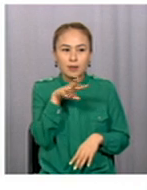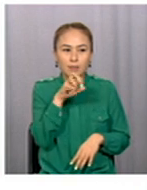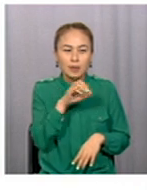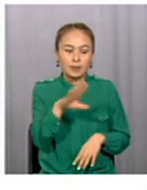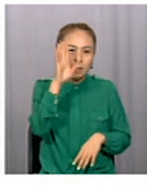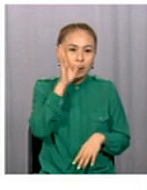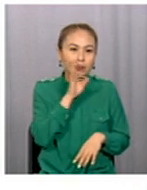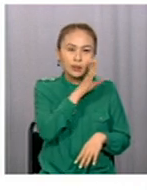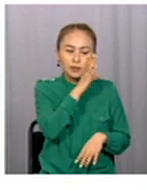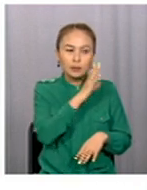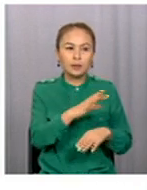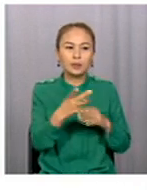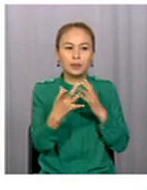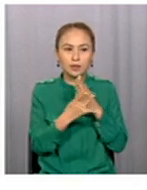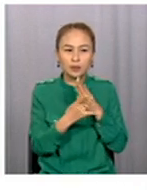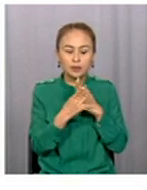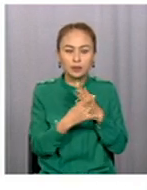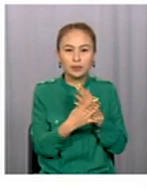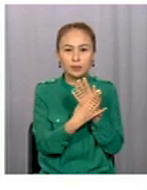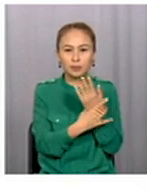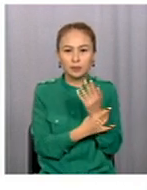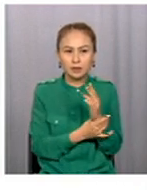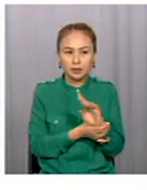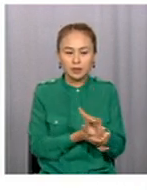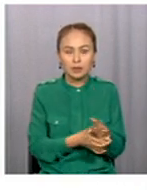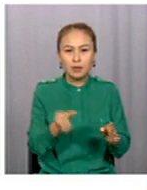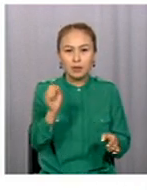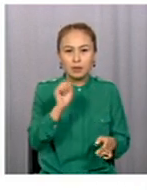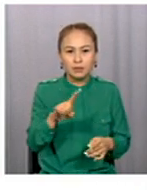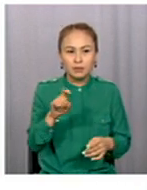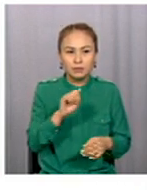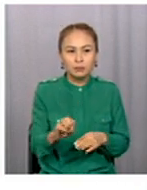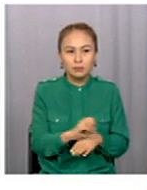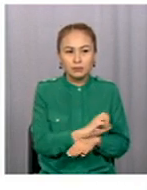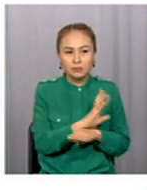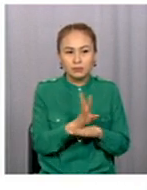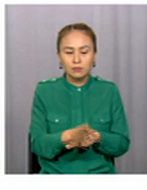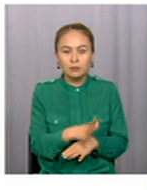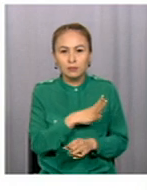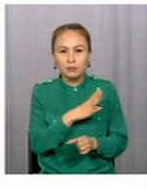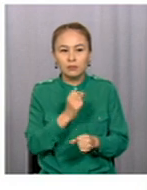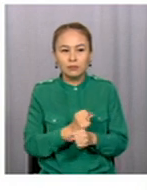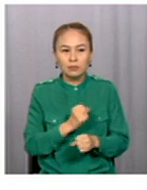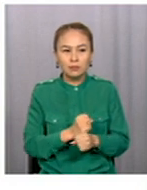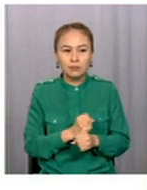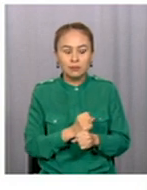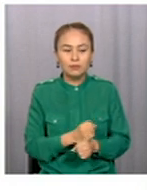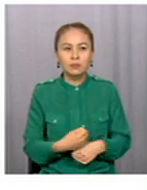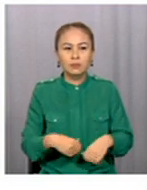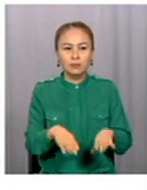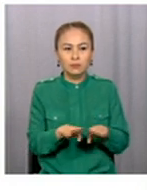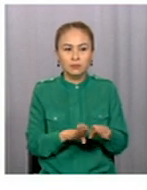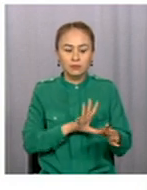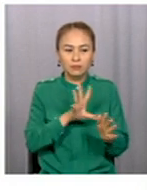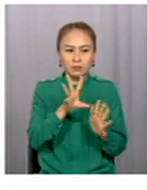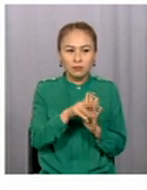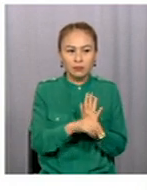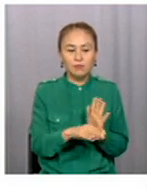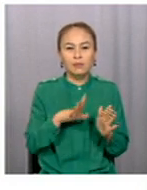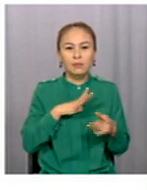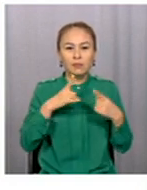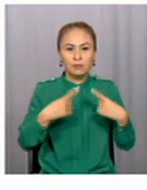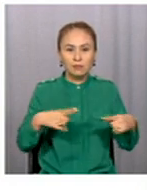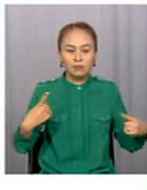сақина, білезік, тәті, алтын қапсырмалар мен тоғаларды пайдаланды. Сонымен қатар әр түрлі